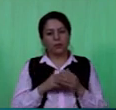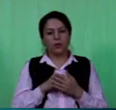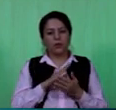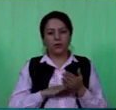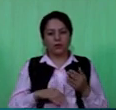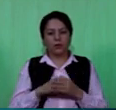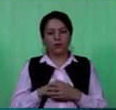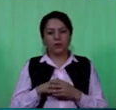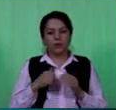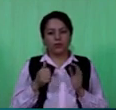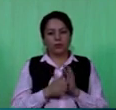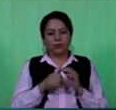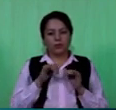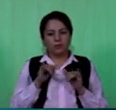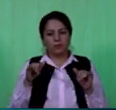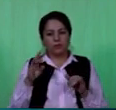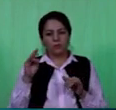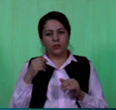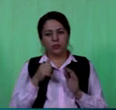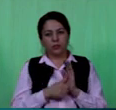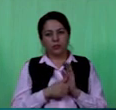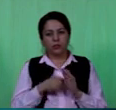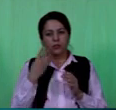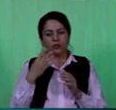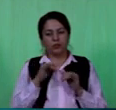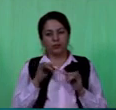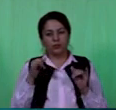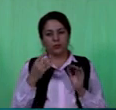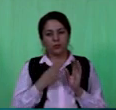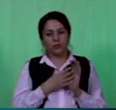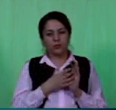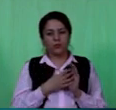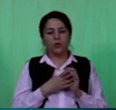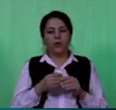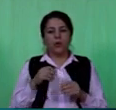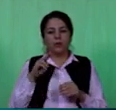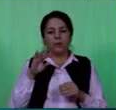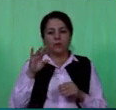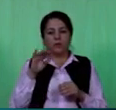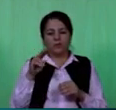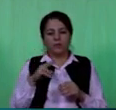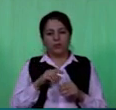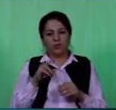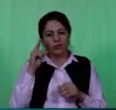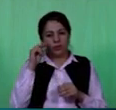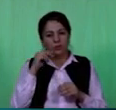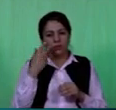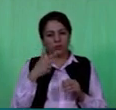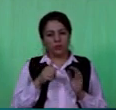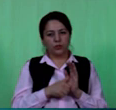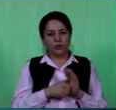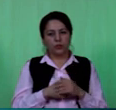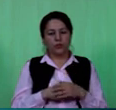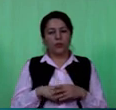6 умножить на 6 и 4 умножить на 9 произведение чисел 6 и 6 равно 36